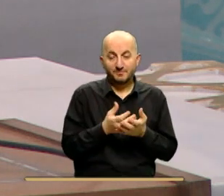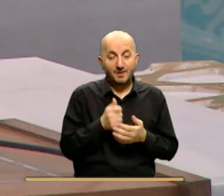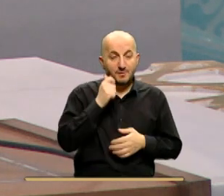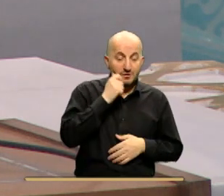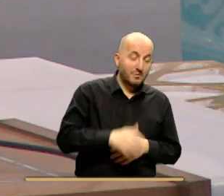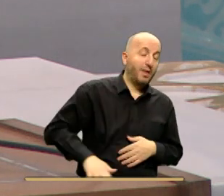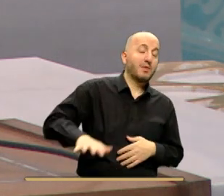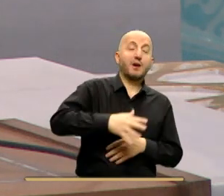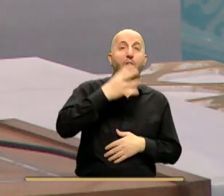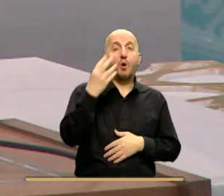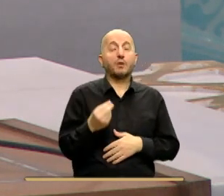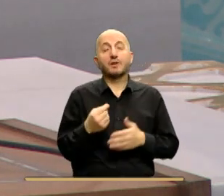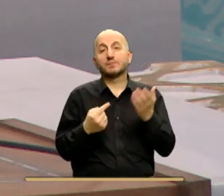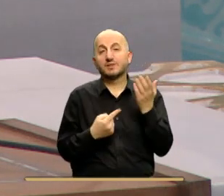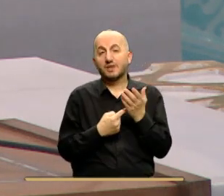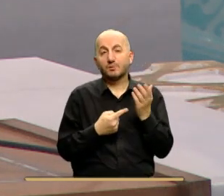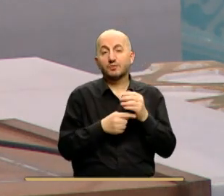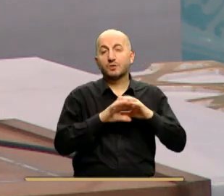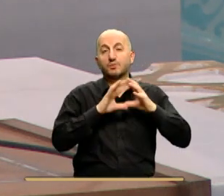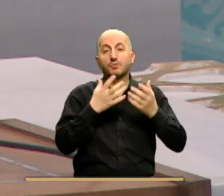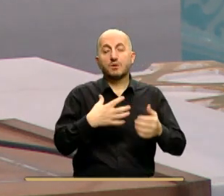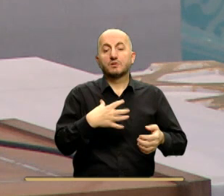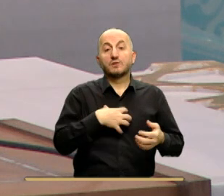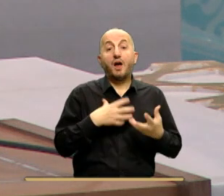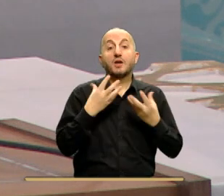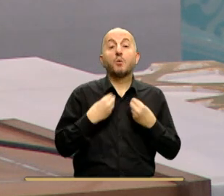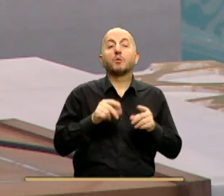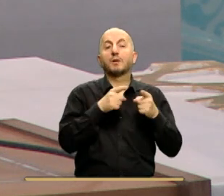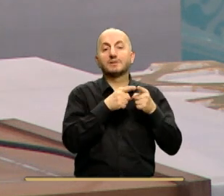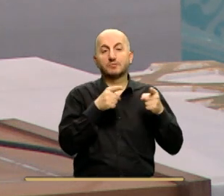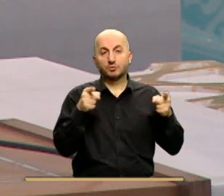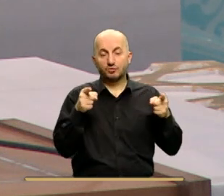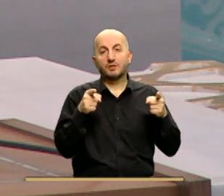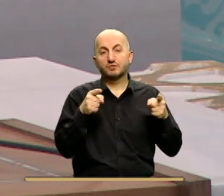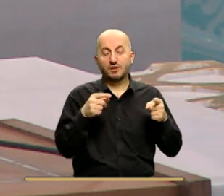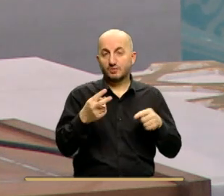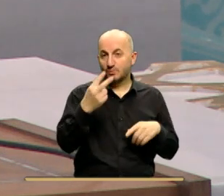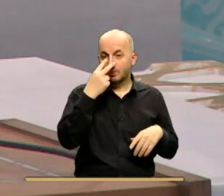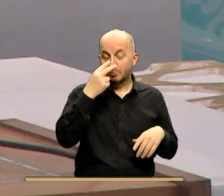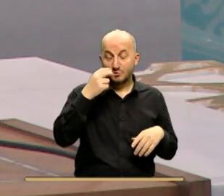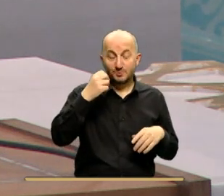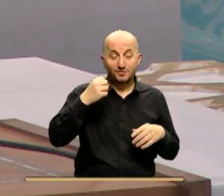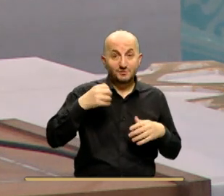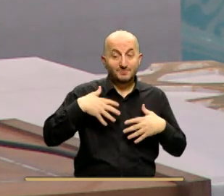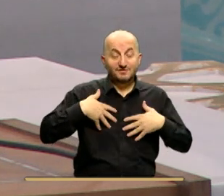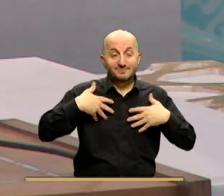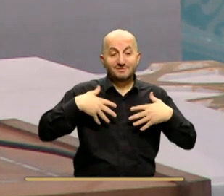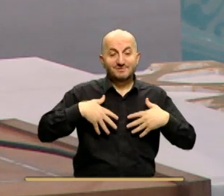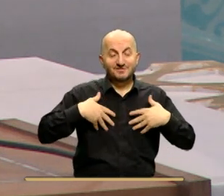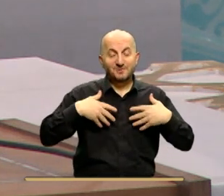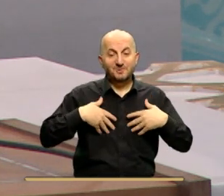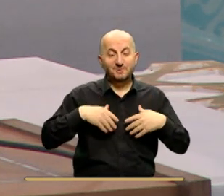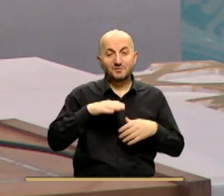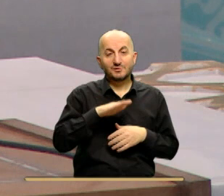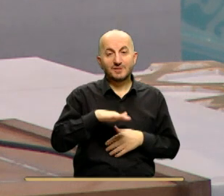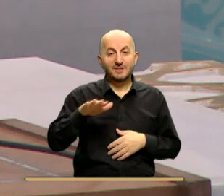Müslümanlar olarak bu dijital dünyaya hükmetmediğimiz sürece, gözümüzün nuru ciğerpalelerimizi,